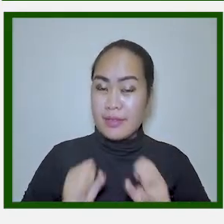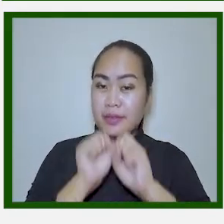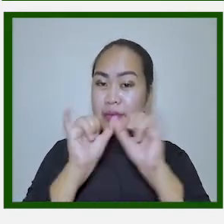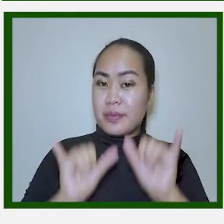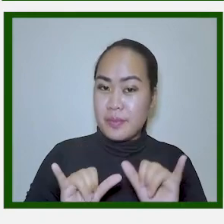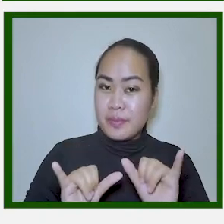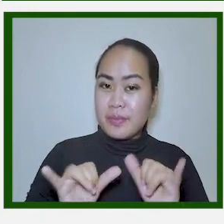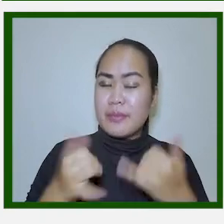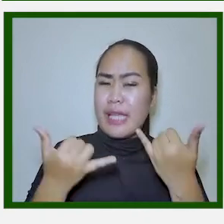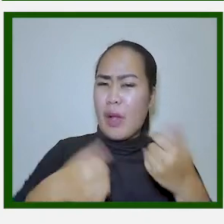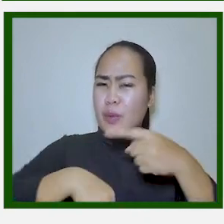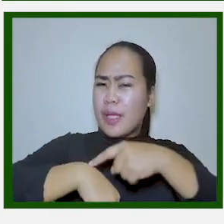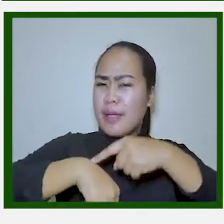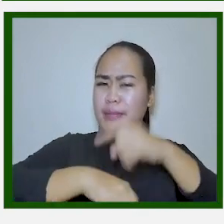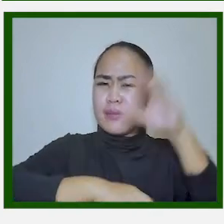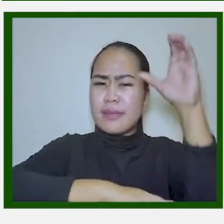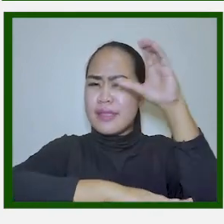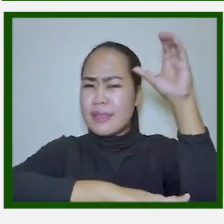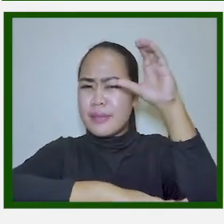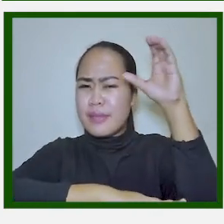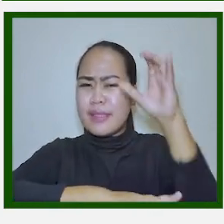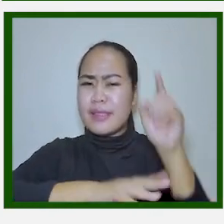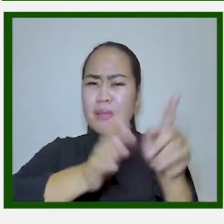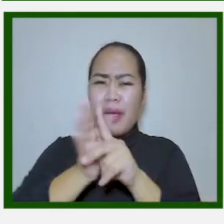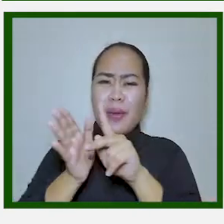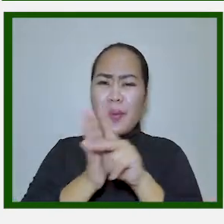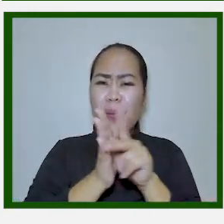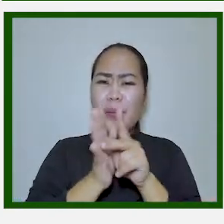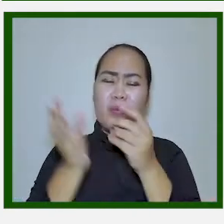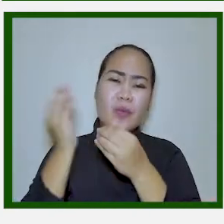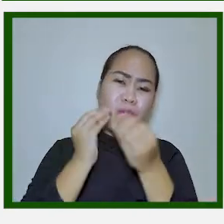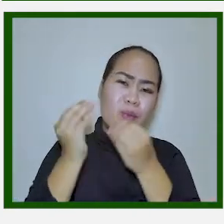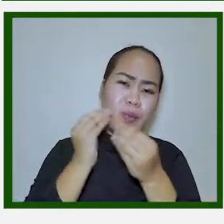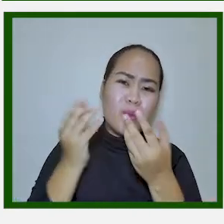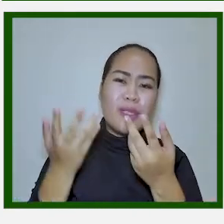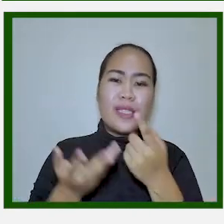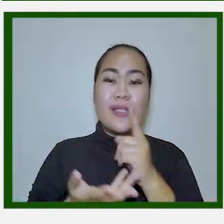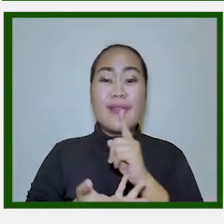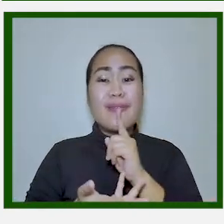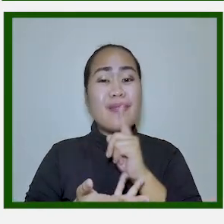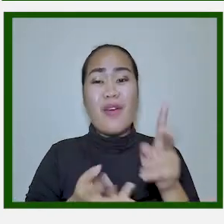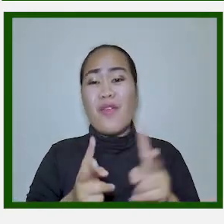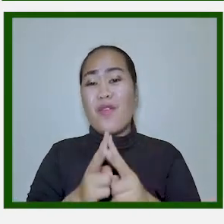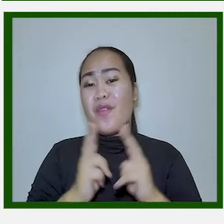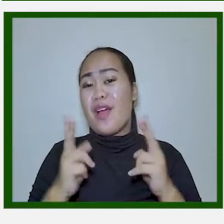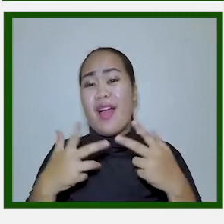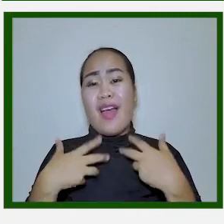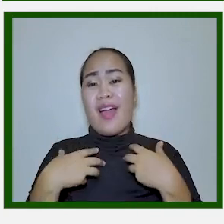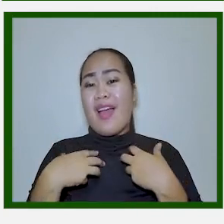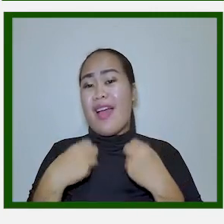no? Yung mga very healthy, di ba? Yung mga inuman, nandiyan na naman yan.